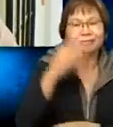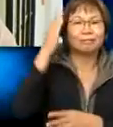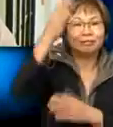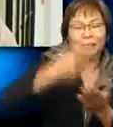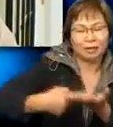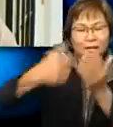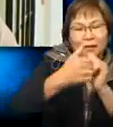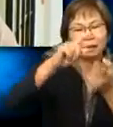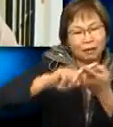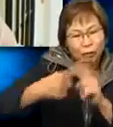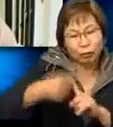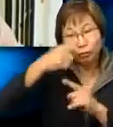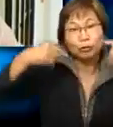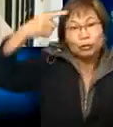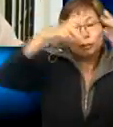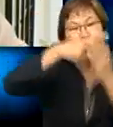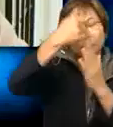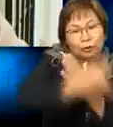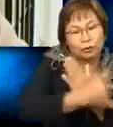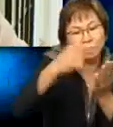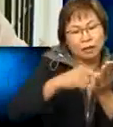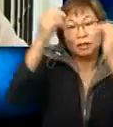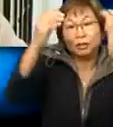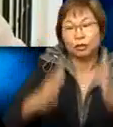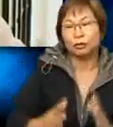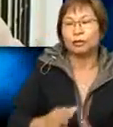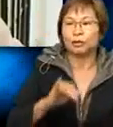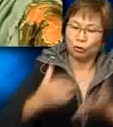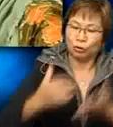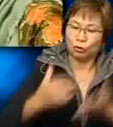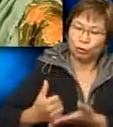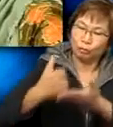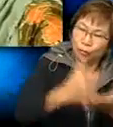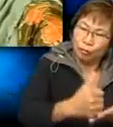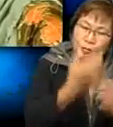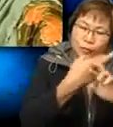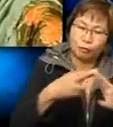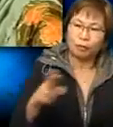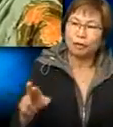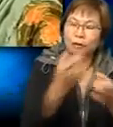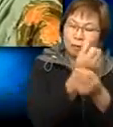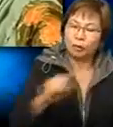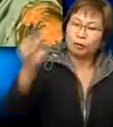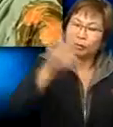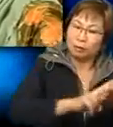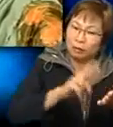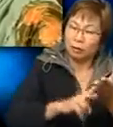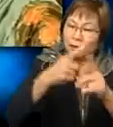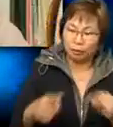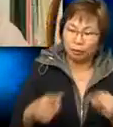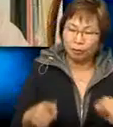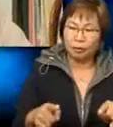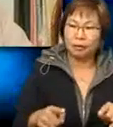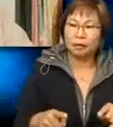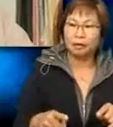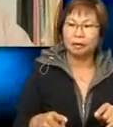akan berbincang dengan kawan-kawan untuk menjayakan projek ini, cikgu. Cikgu akan membantu kamu menyediakan lakarannya.